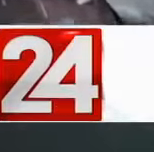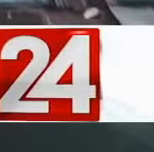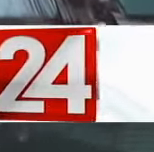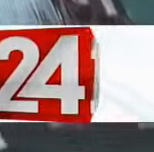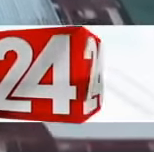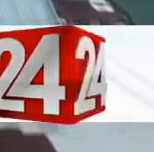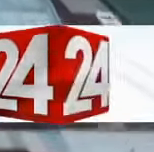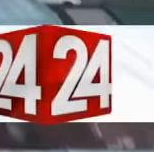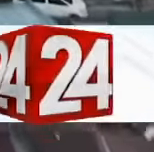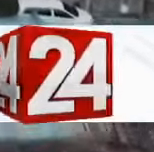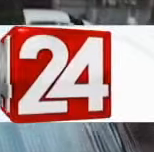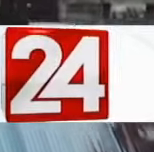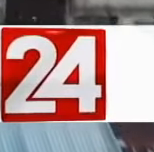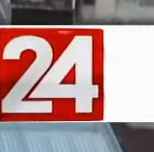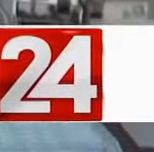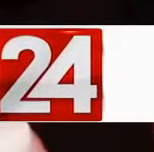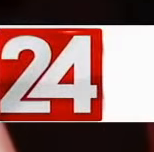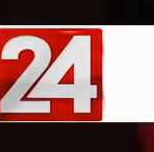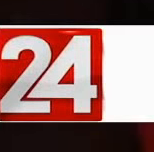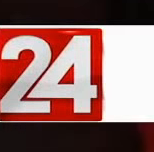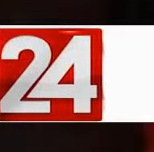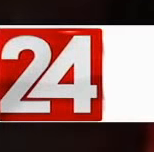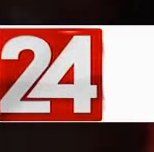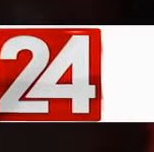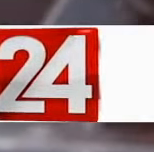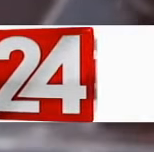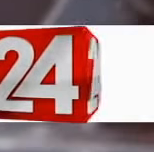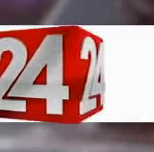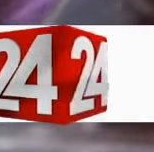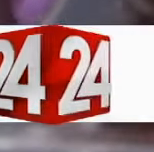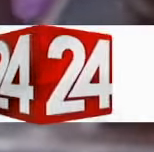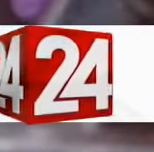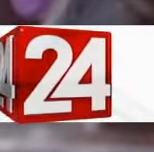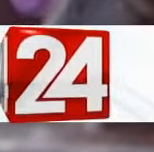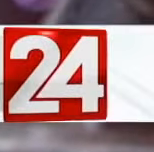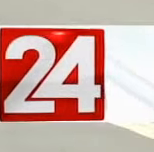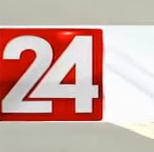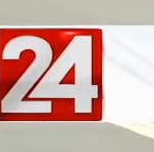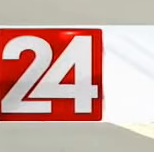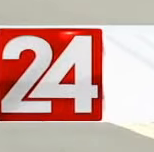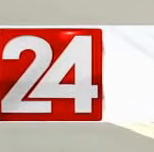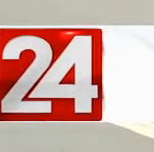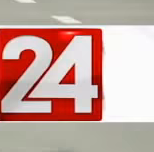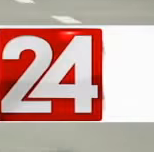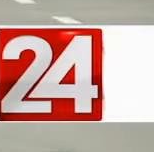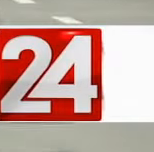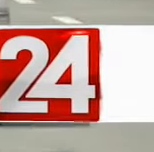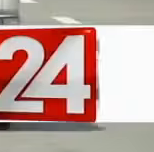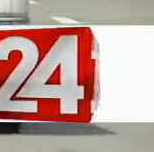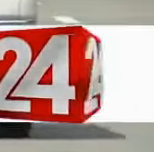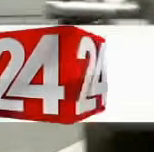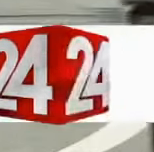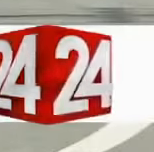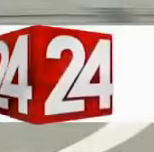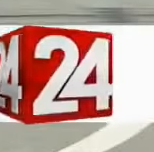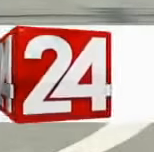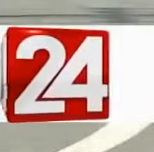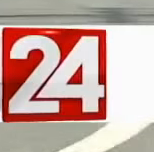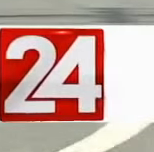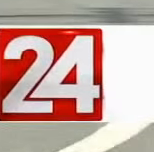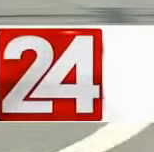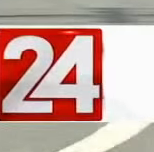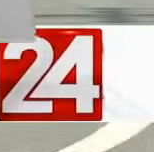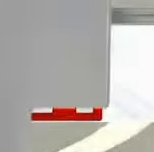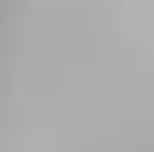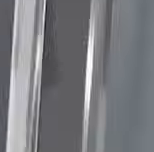Bilis ng hawahan ng COVID-19 sa Metro Manila, bumabagal na ayon sa Octo Research. Pagbaba mula sa Alert Level 4, posible na kaya?